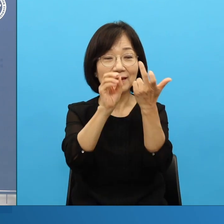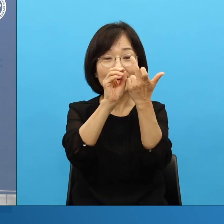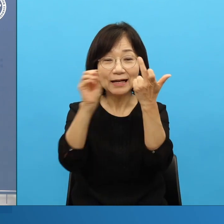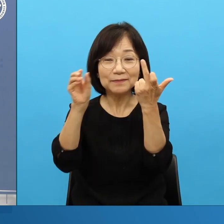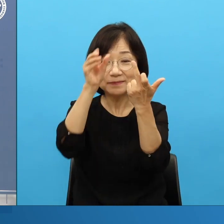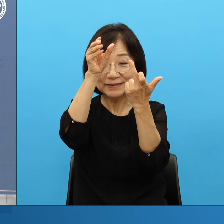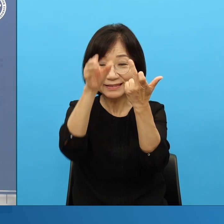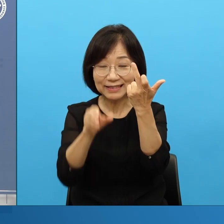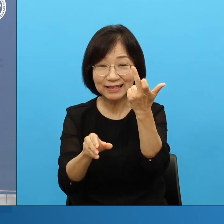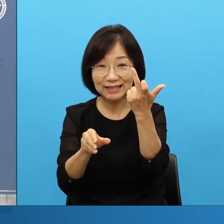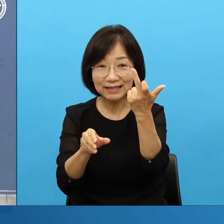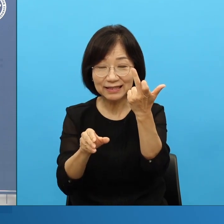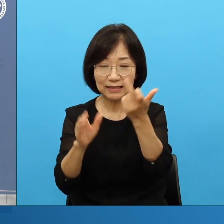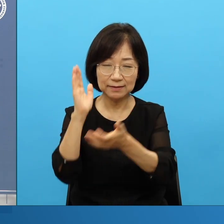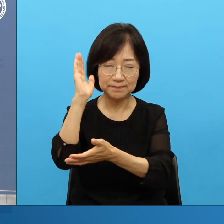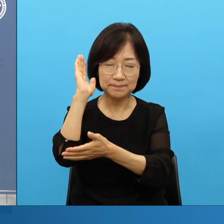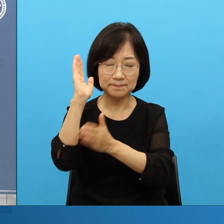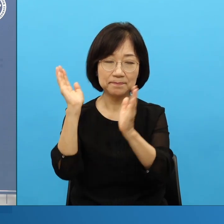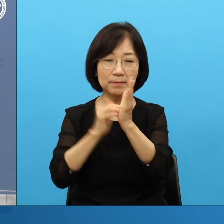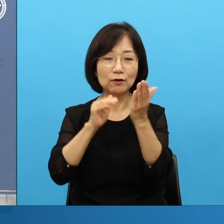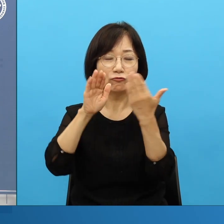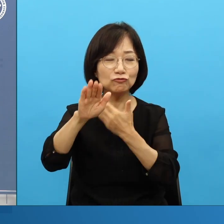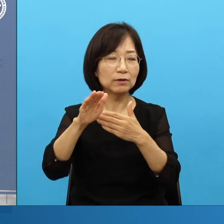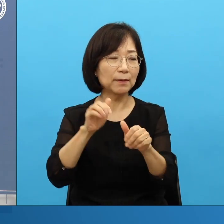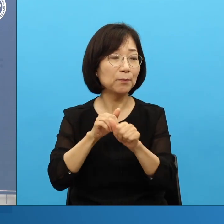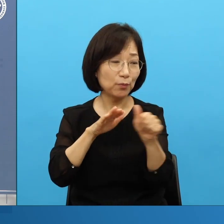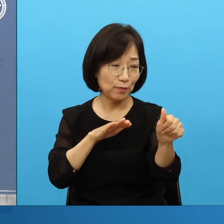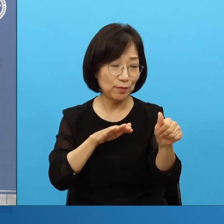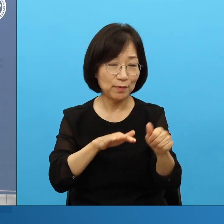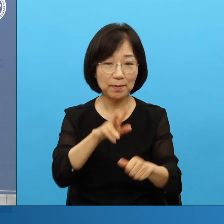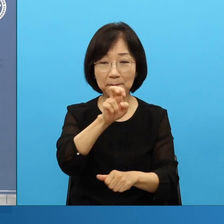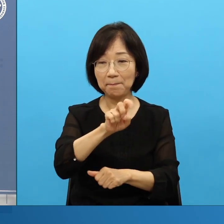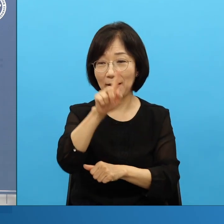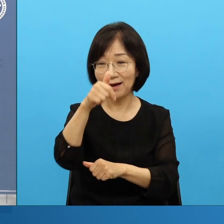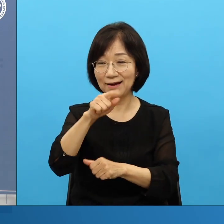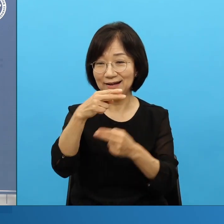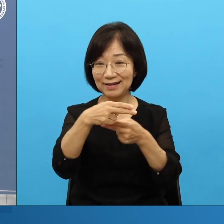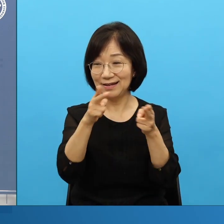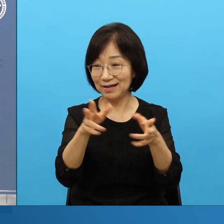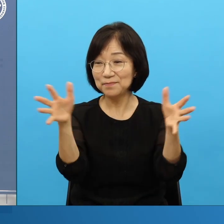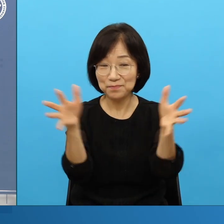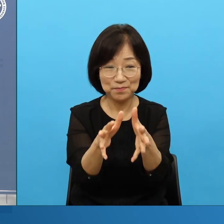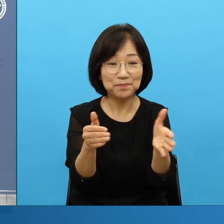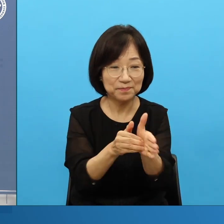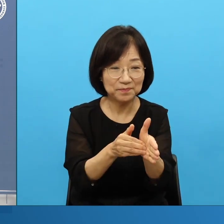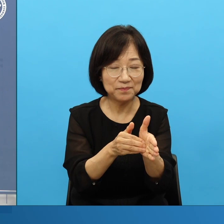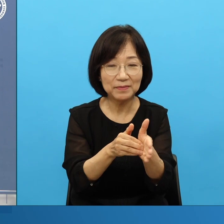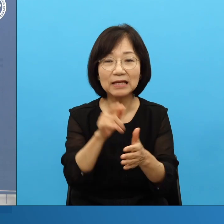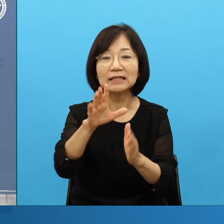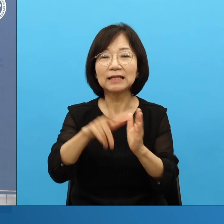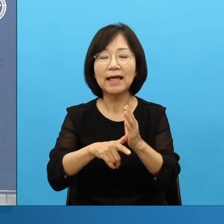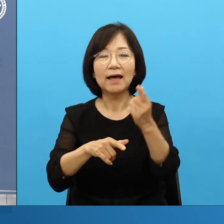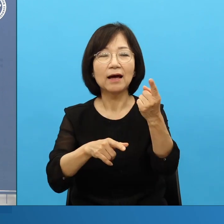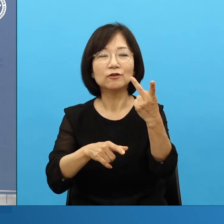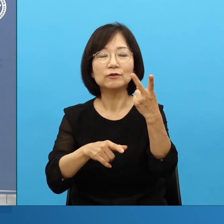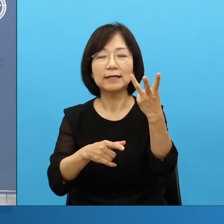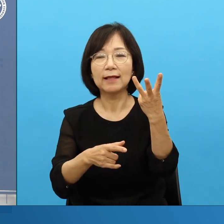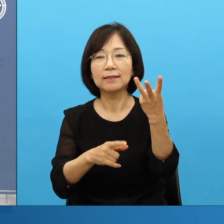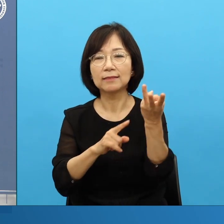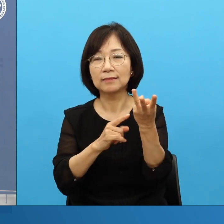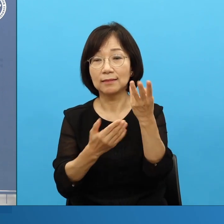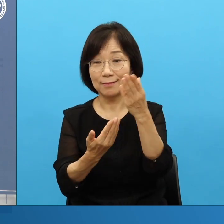보냈잖아요. 거기서 세 가지 일이 벌어졌습니다. And we see that they went to the Mark's upper room from the Mount of Olives, and three works arise there. 첫째 뭡니까? What was the